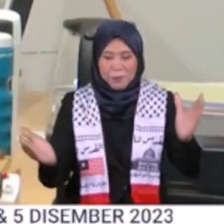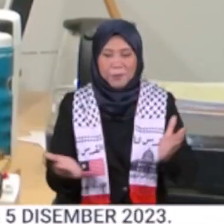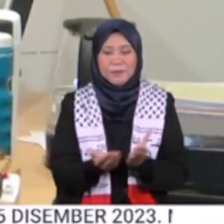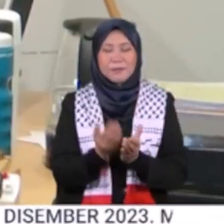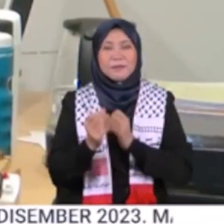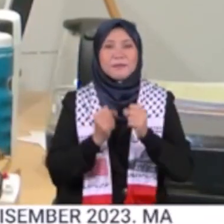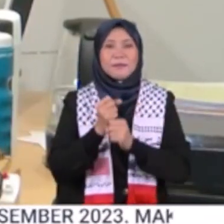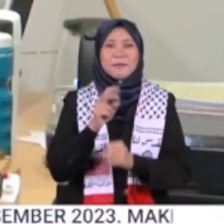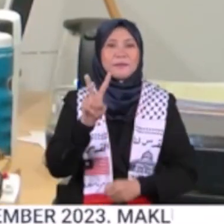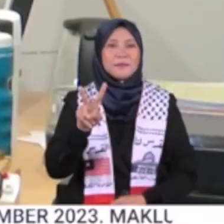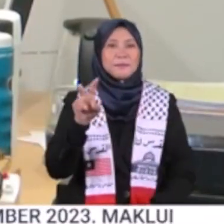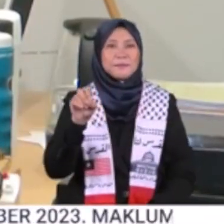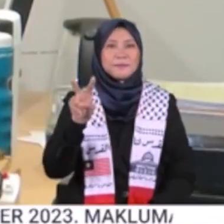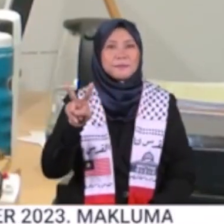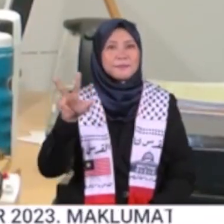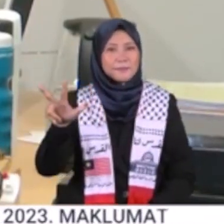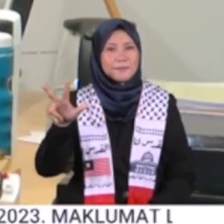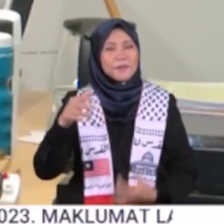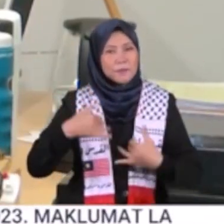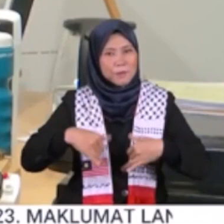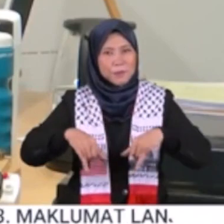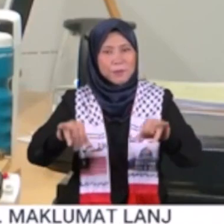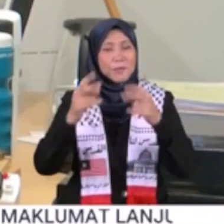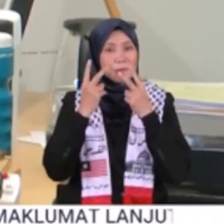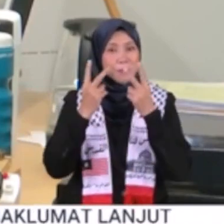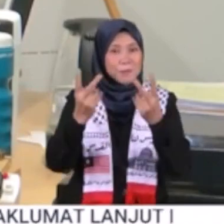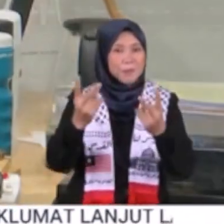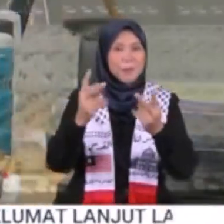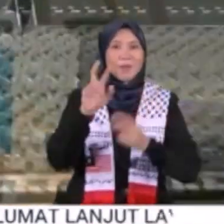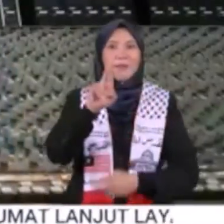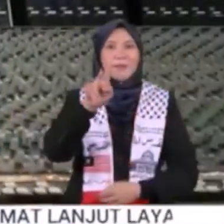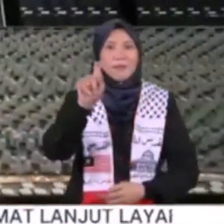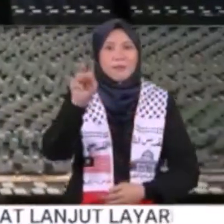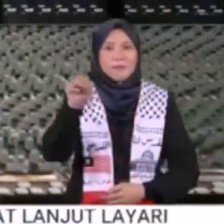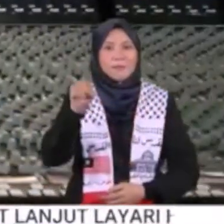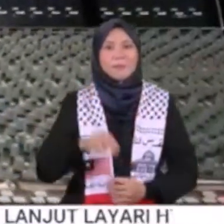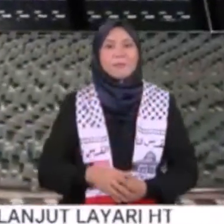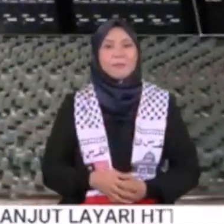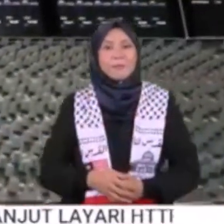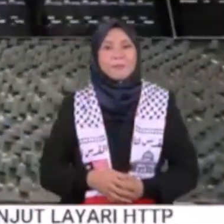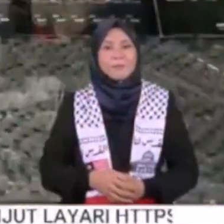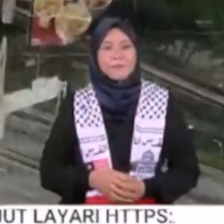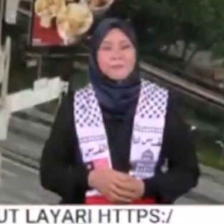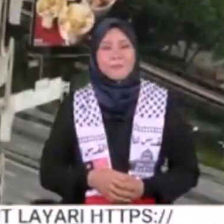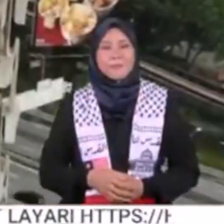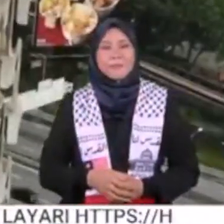untuk tahun 2023. Teruskan menonton RTM.